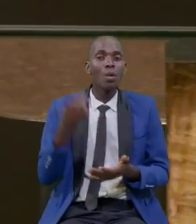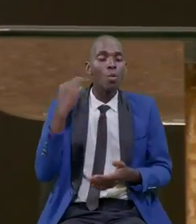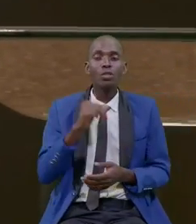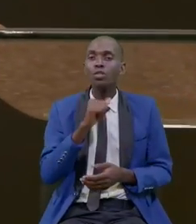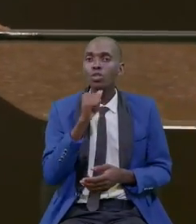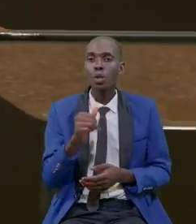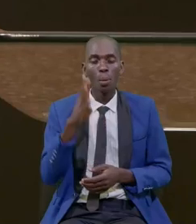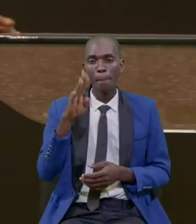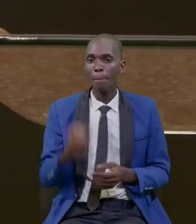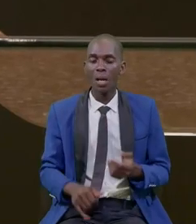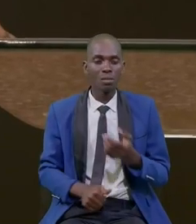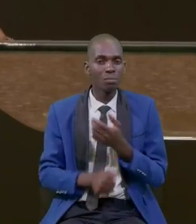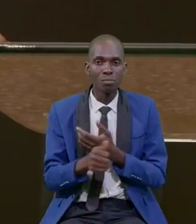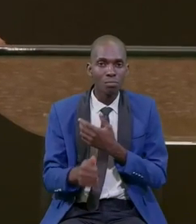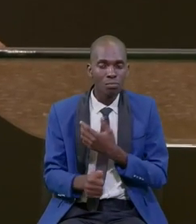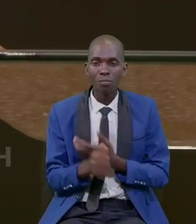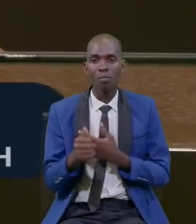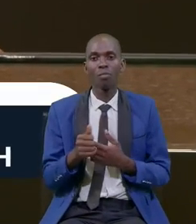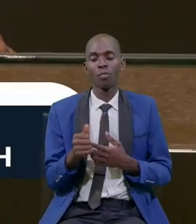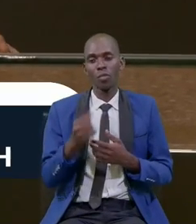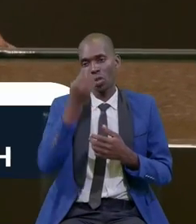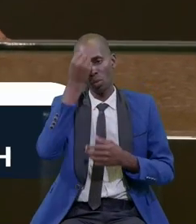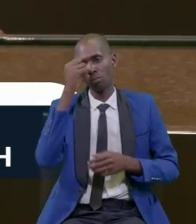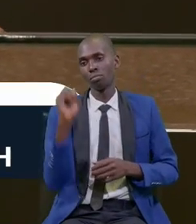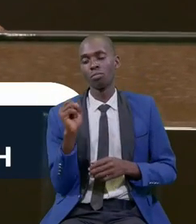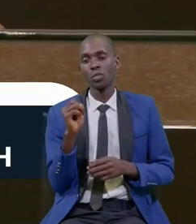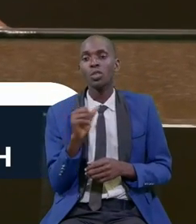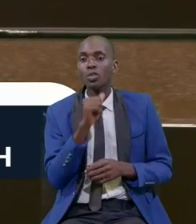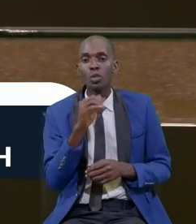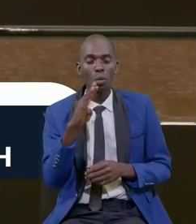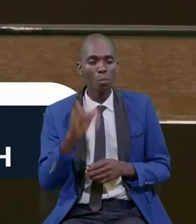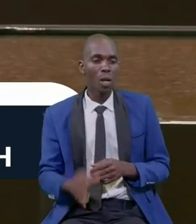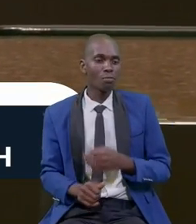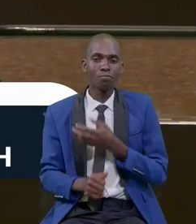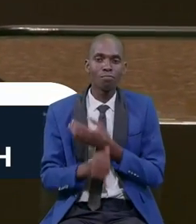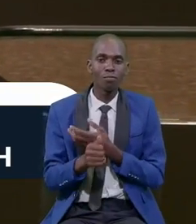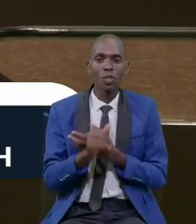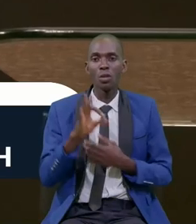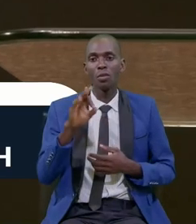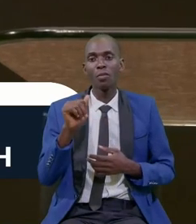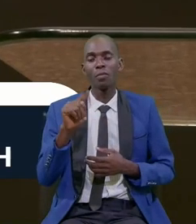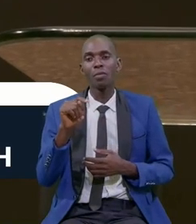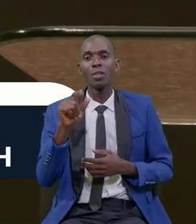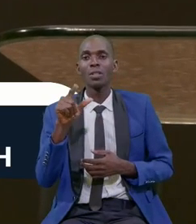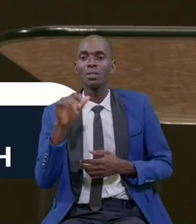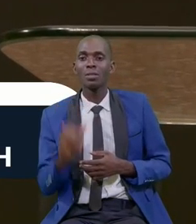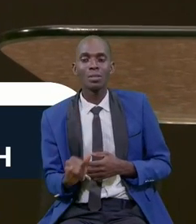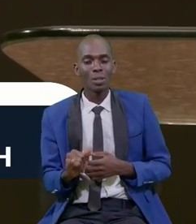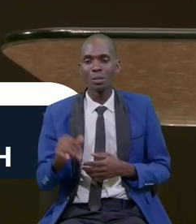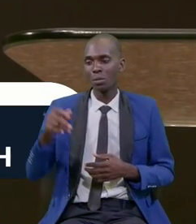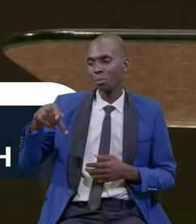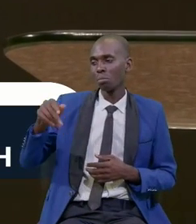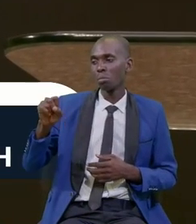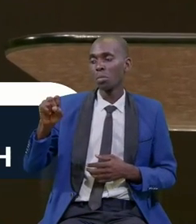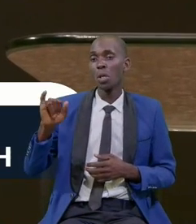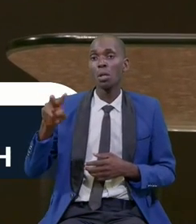pas par une foi fatale ou passive. La foi passive, c'est que